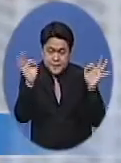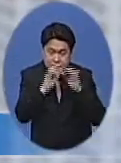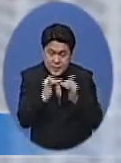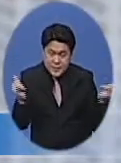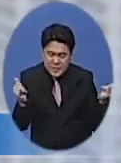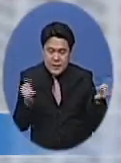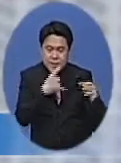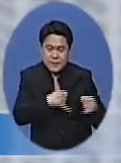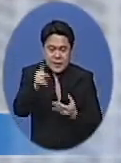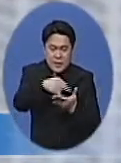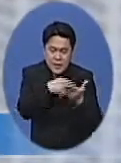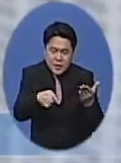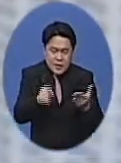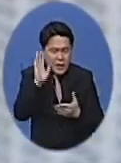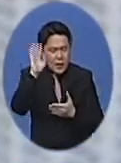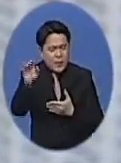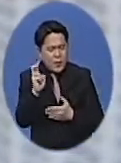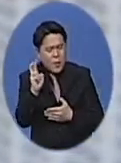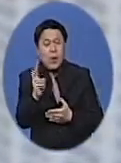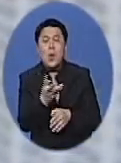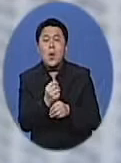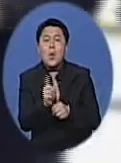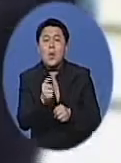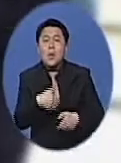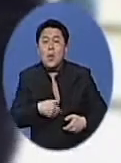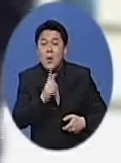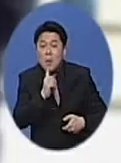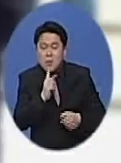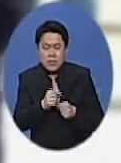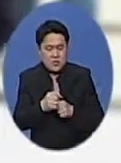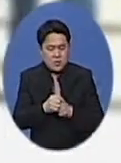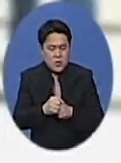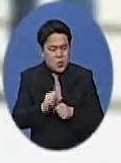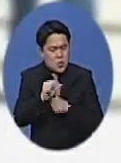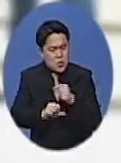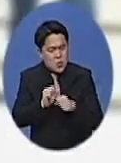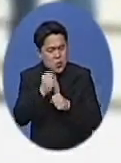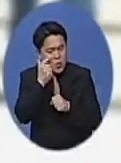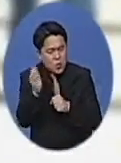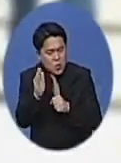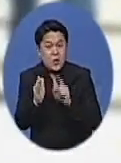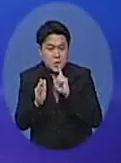빚을 상환하기까지 걸릴 것으로 예상한 기간의 평균치는 5년 6개월에 달했습니다.